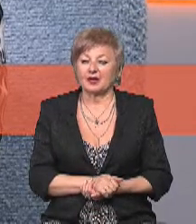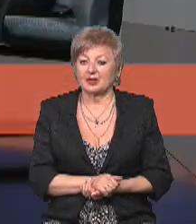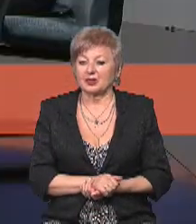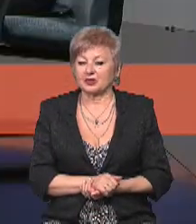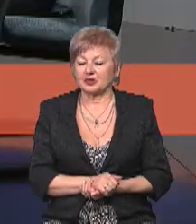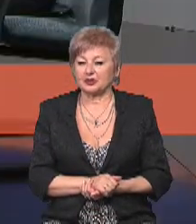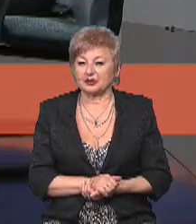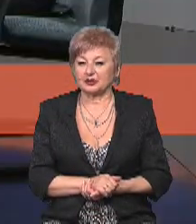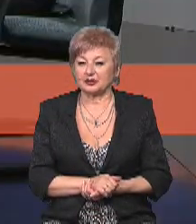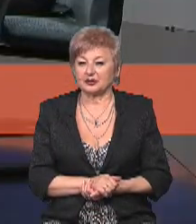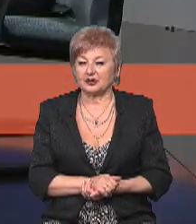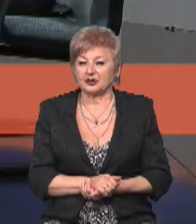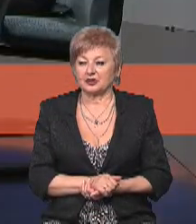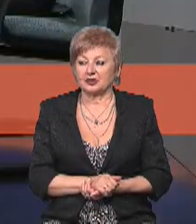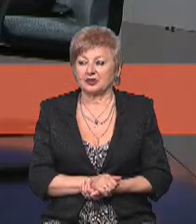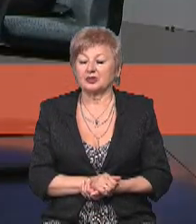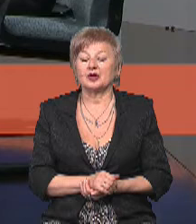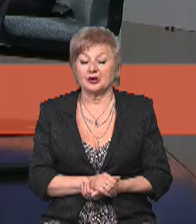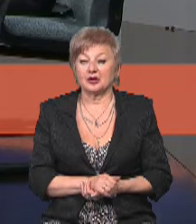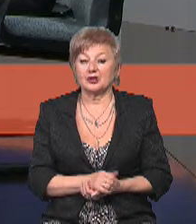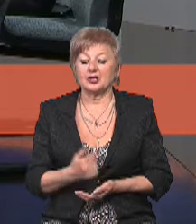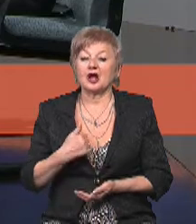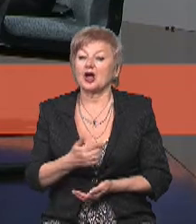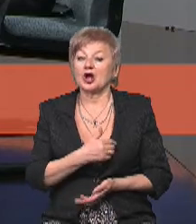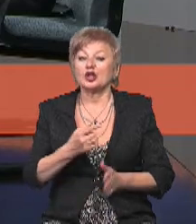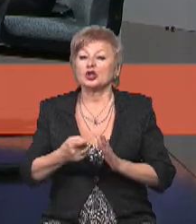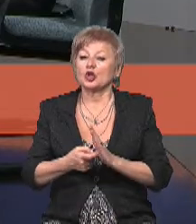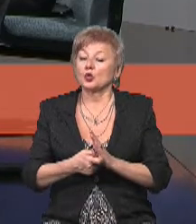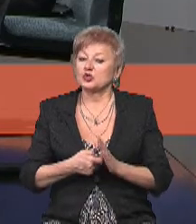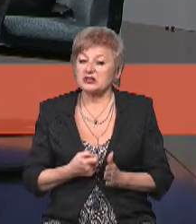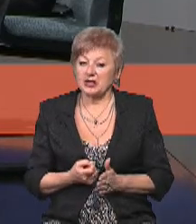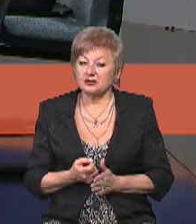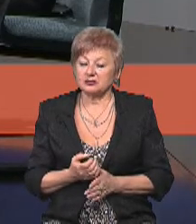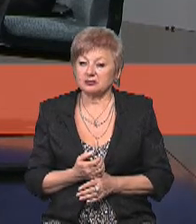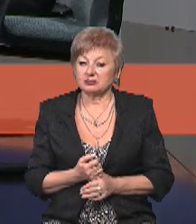Добрий вечір. Кажіть, ми вас слухаємо. Я хотів узнати, у нас...